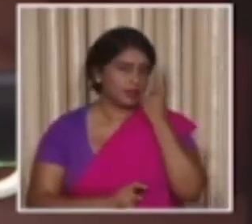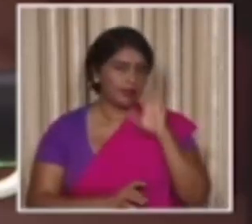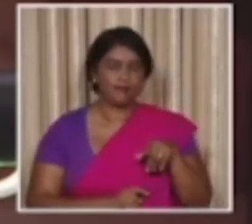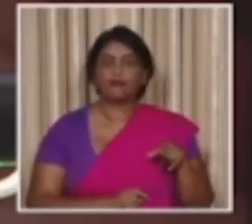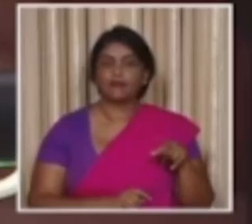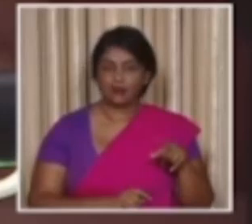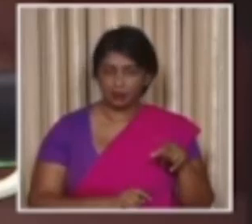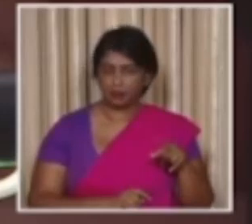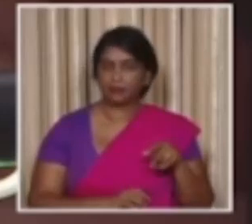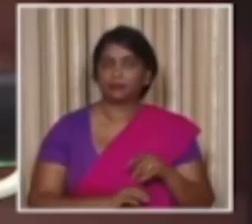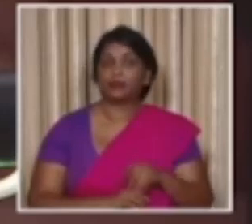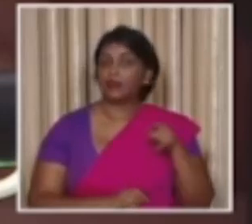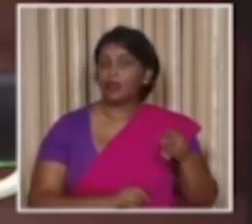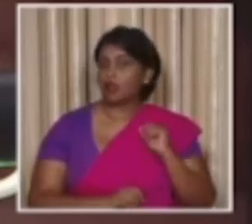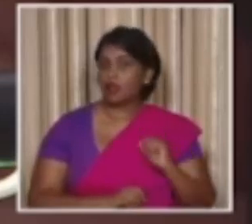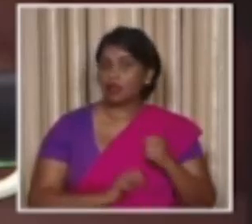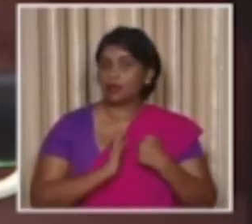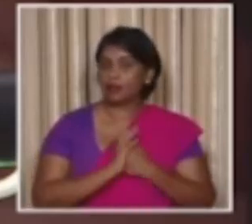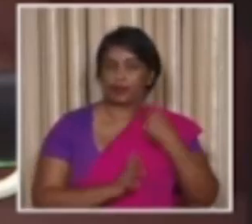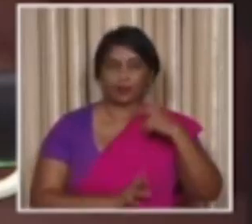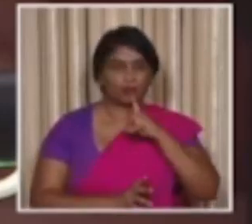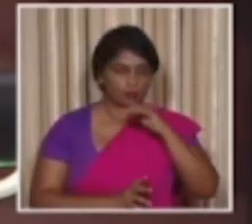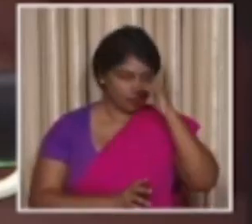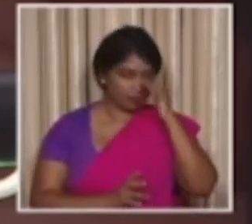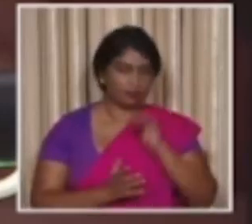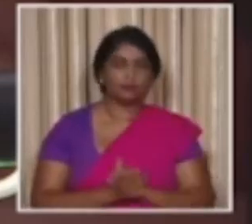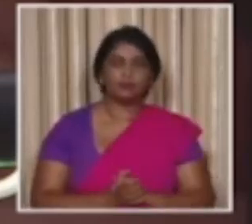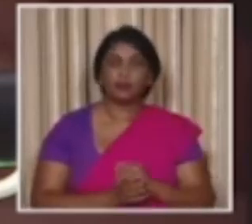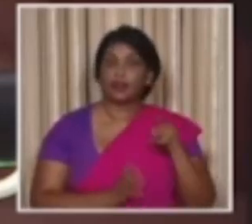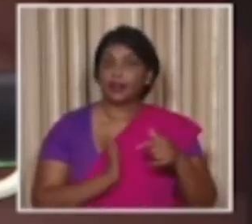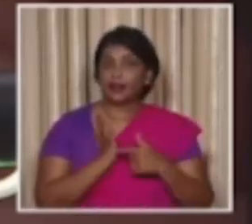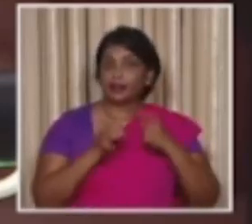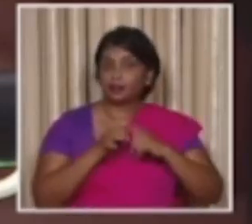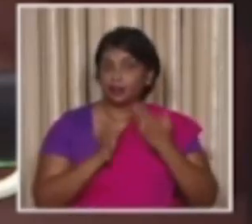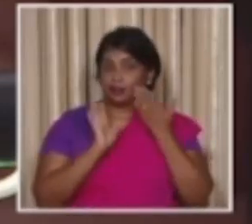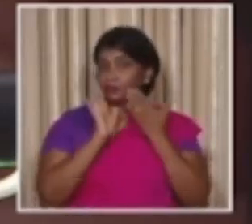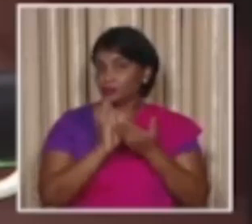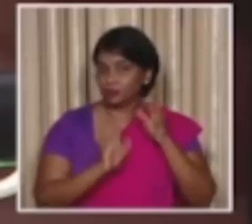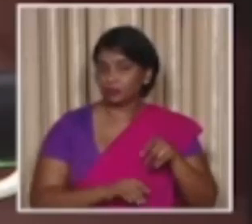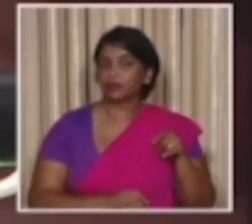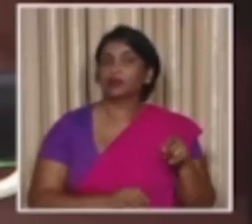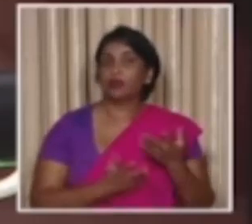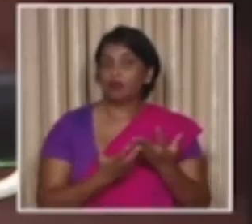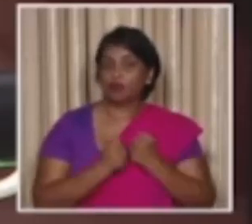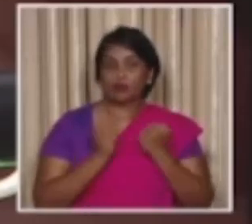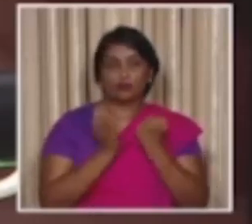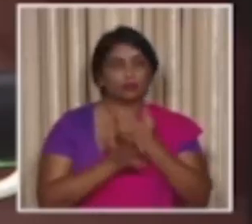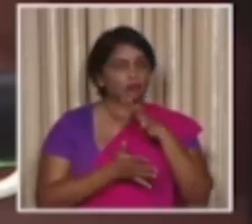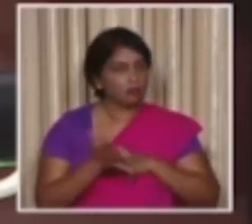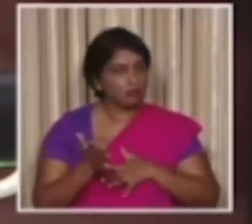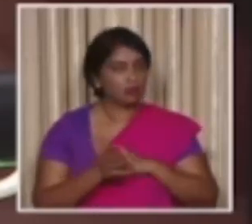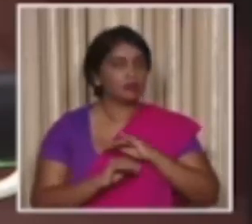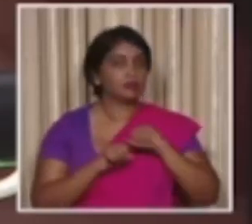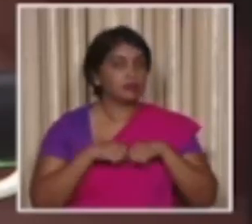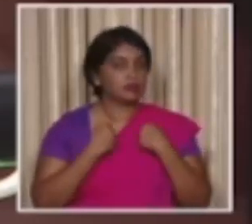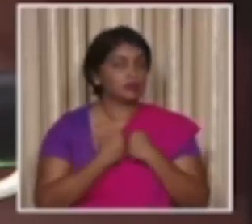तिबेन ए मुकद गरु नियोज्य कथानायकतुमनि मेम टेंडर इदिरिपत् किरीम संदाहा अवश्य लियेविली